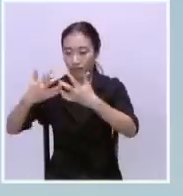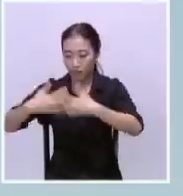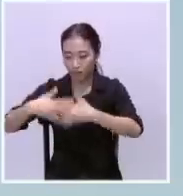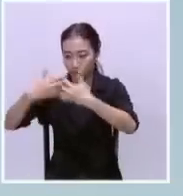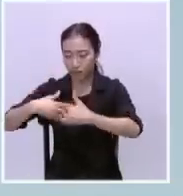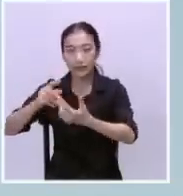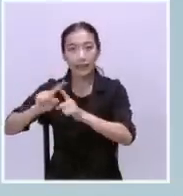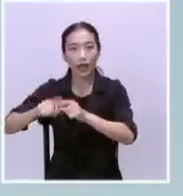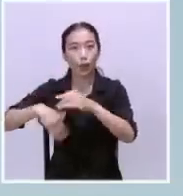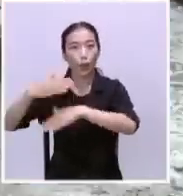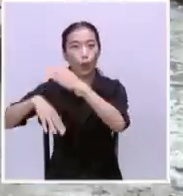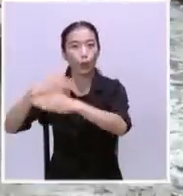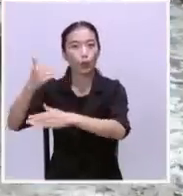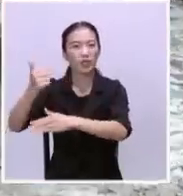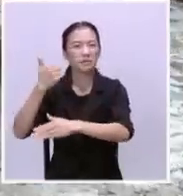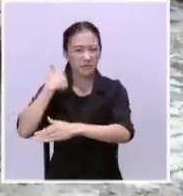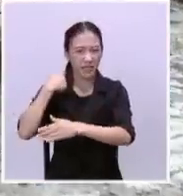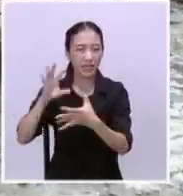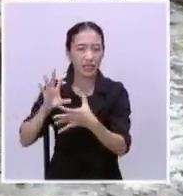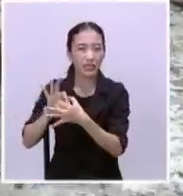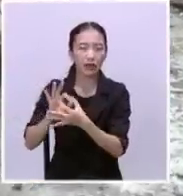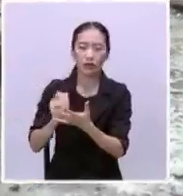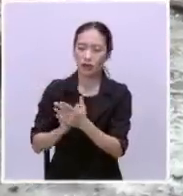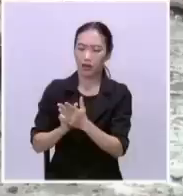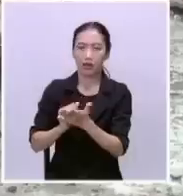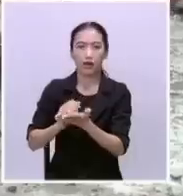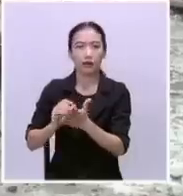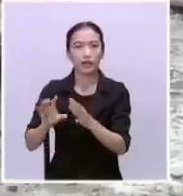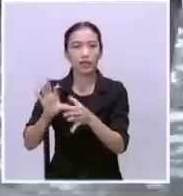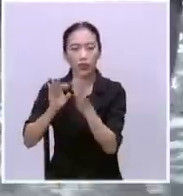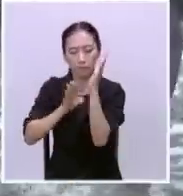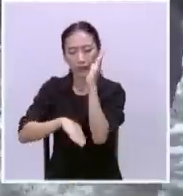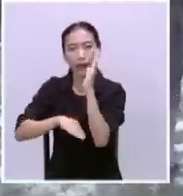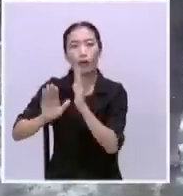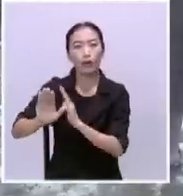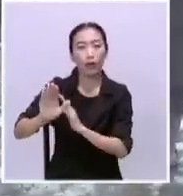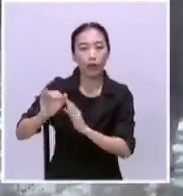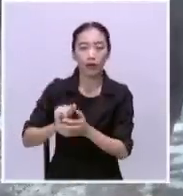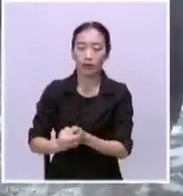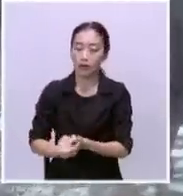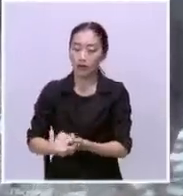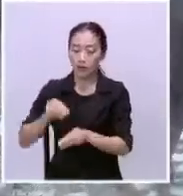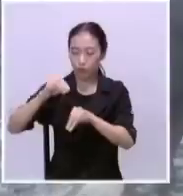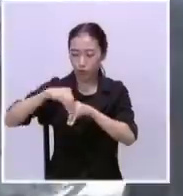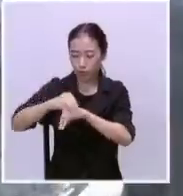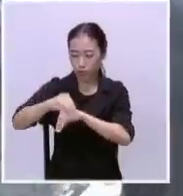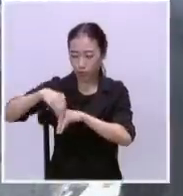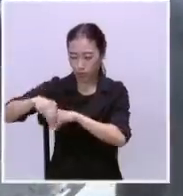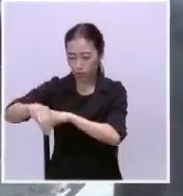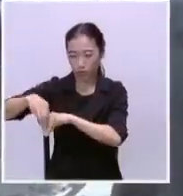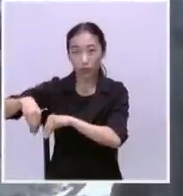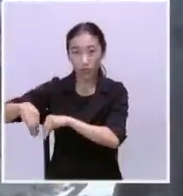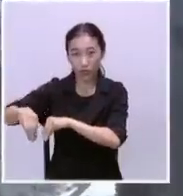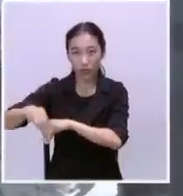การค้าขายทาสผิวดำไปอยู่ทางภาคใต้ของประเทศแล้วก็ไปให้ปลูกฝ้ายนะคะปลูกบรรดาเจ้าของที่ดินแลนด์ลอร์ดผิวขาว